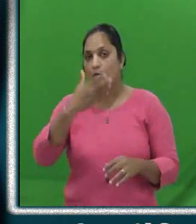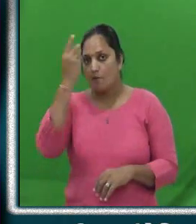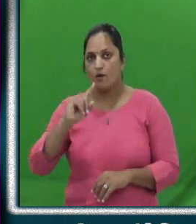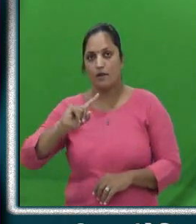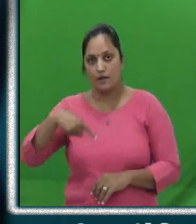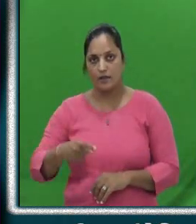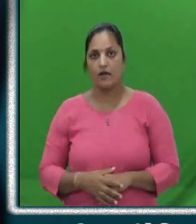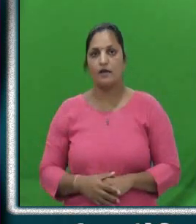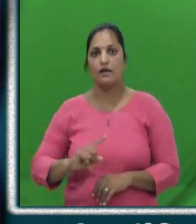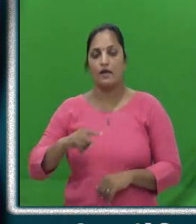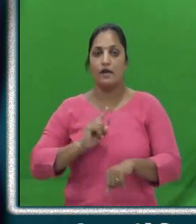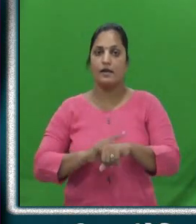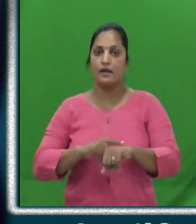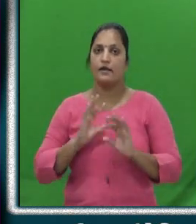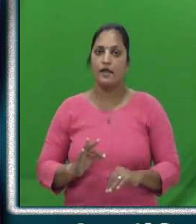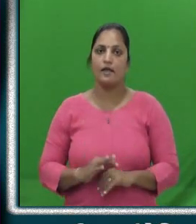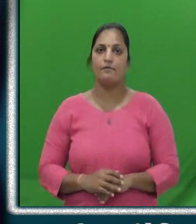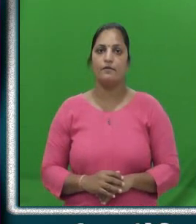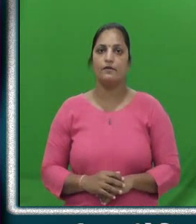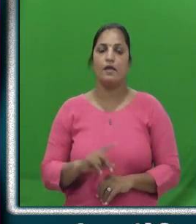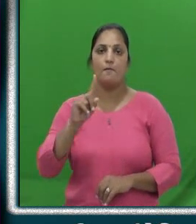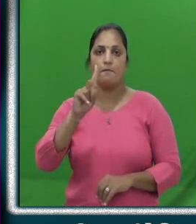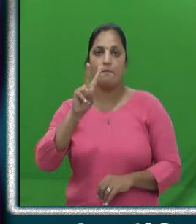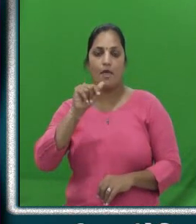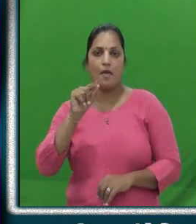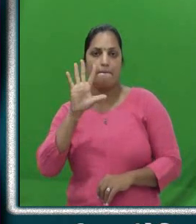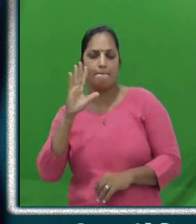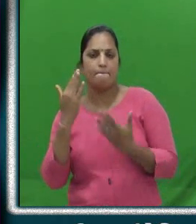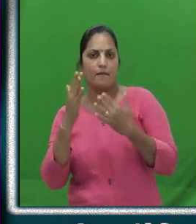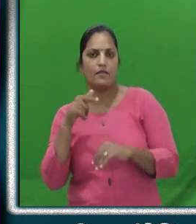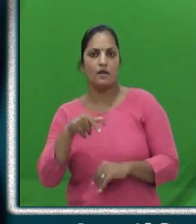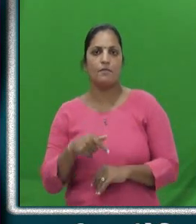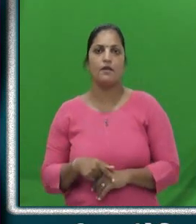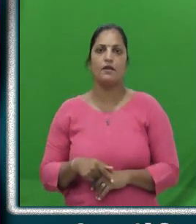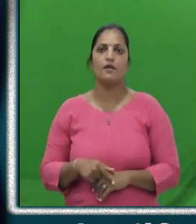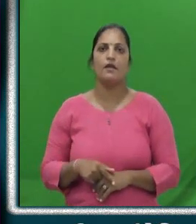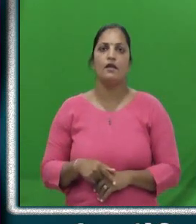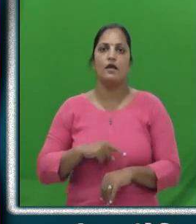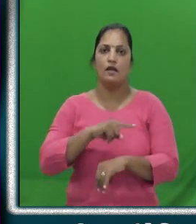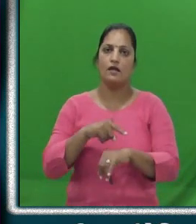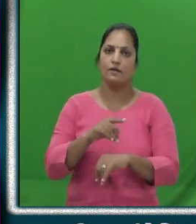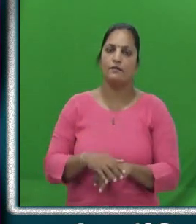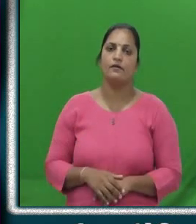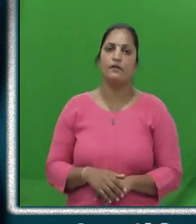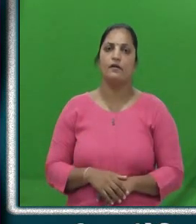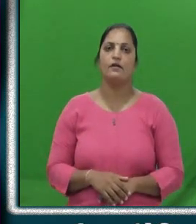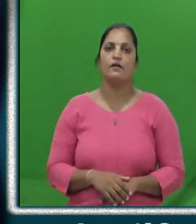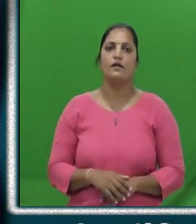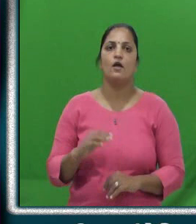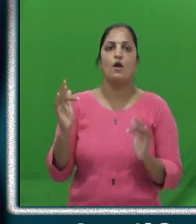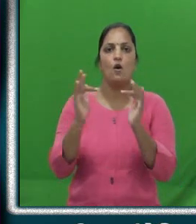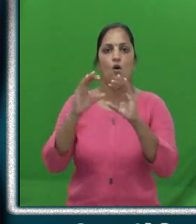પણ ભૂલ્યા વગર સમયસર આવતીકાલે 2:15 કલાકે 2:15 એ